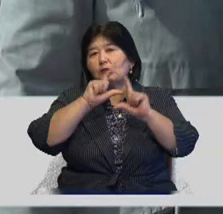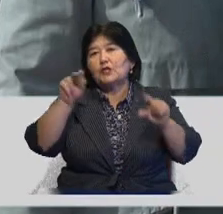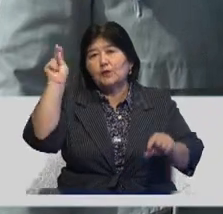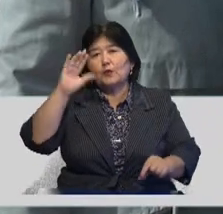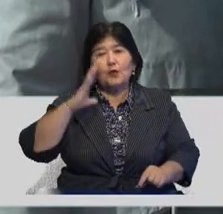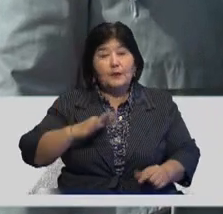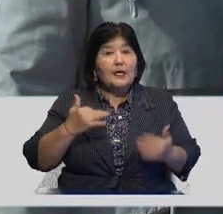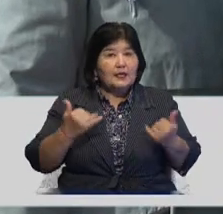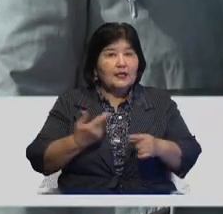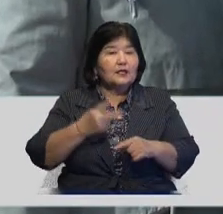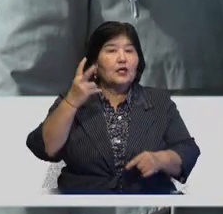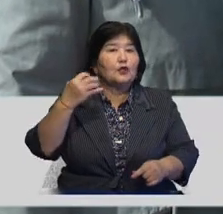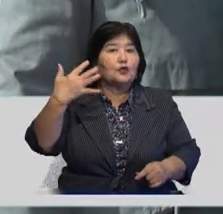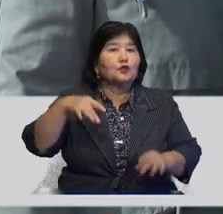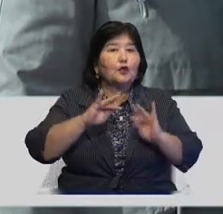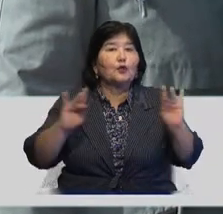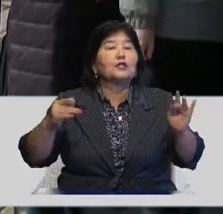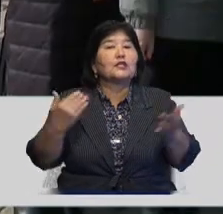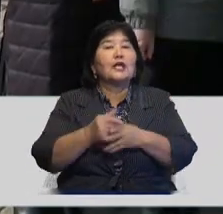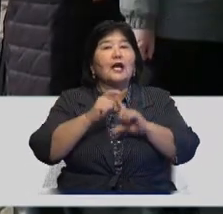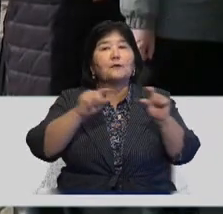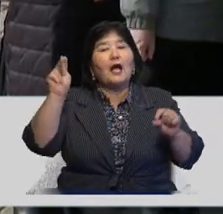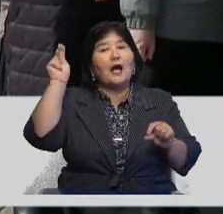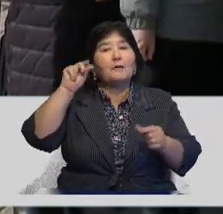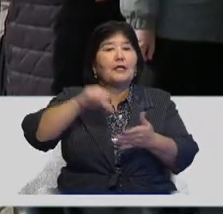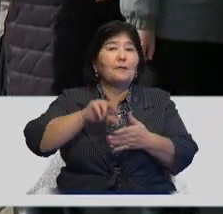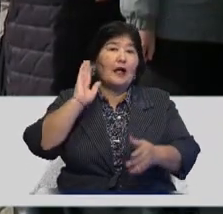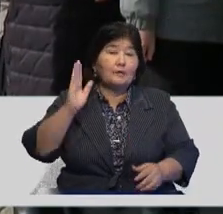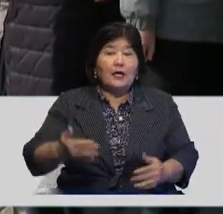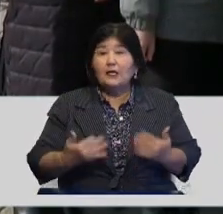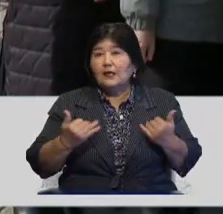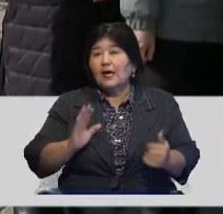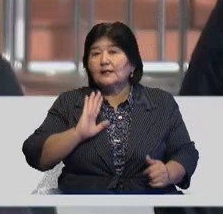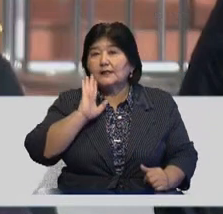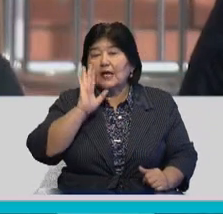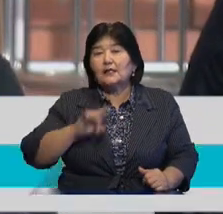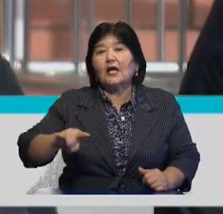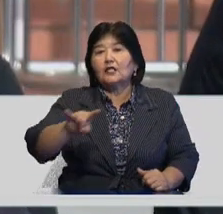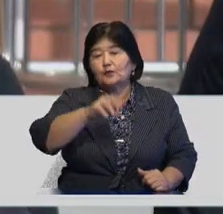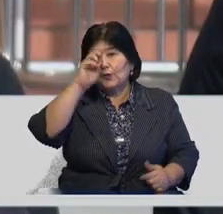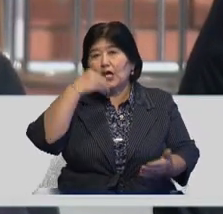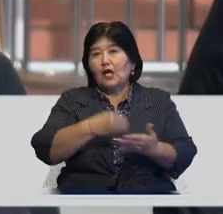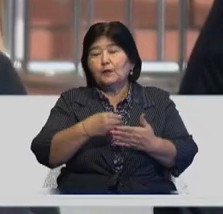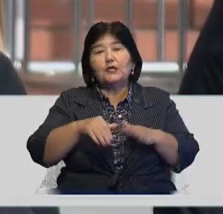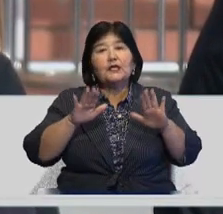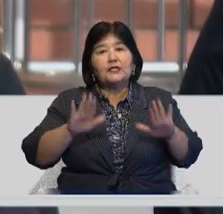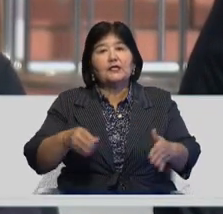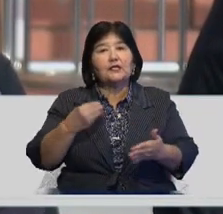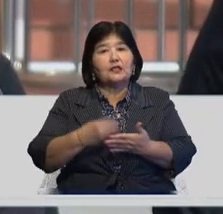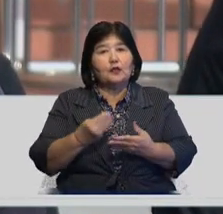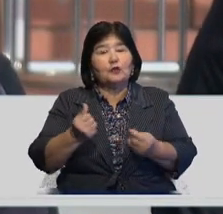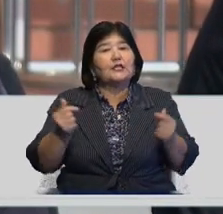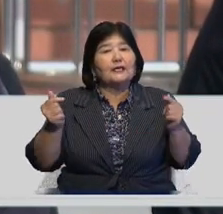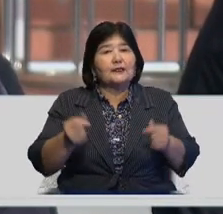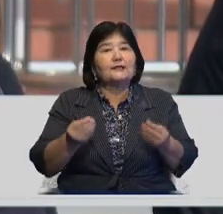келді. Енді міне 250 орындық жаңа ғимаратта білім алмақ. Қазіргі таңда республикалық бюджеттен, жергілікті бюджеттен